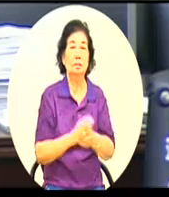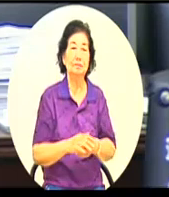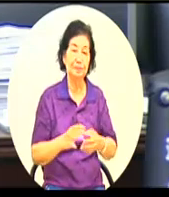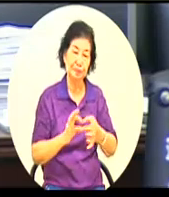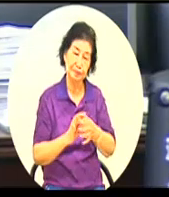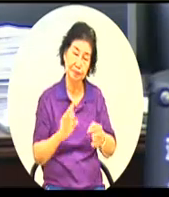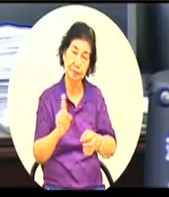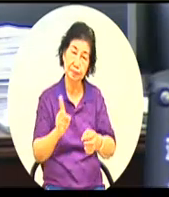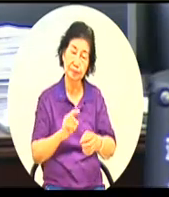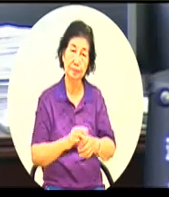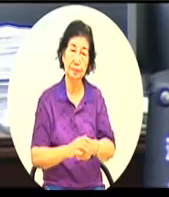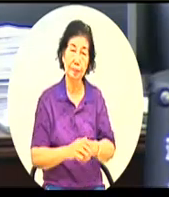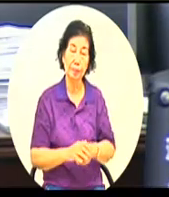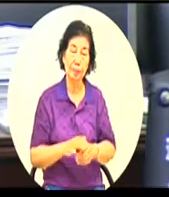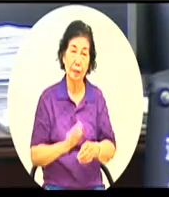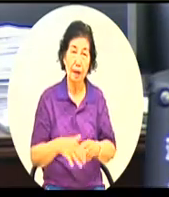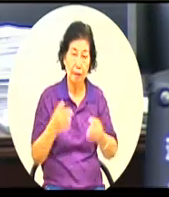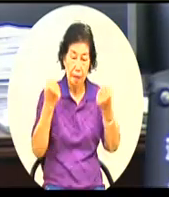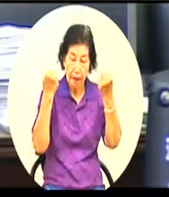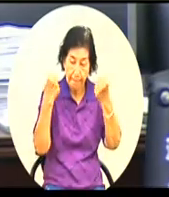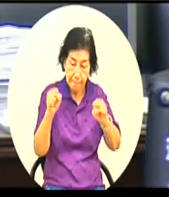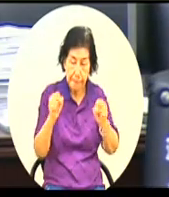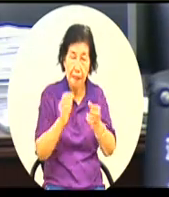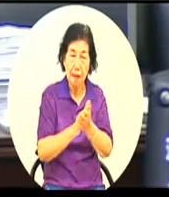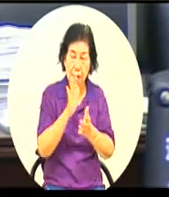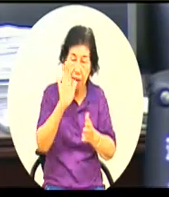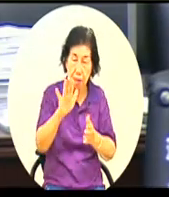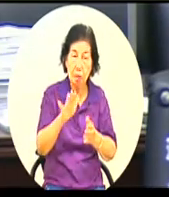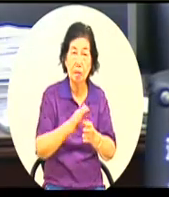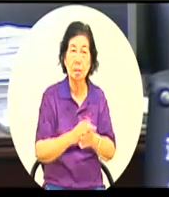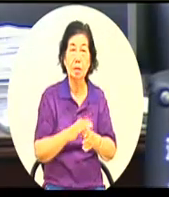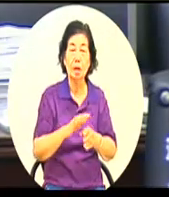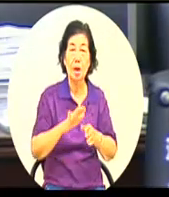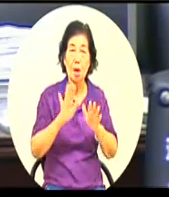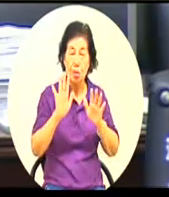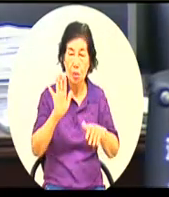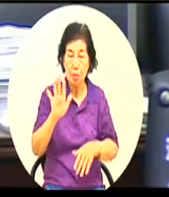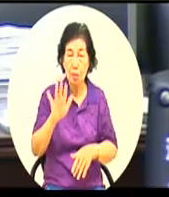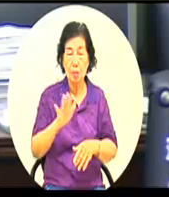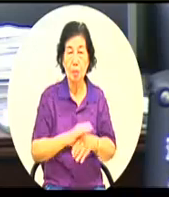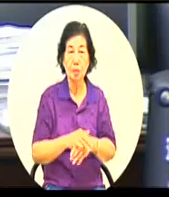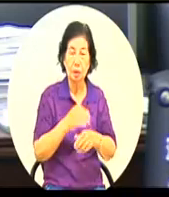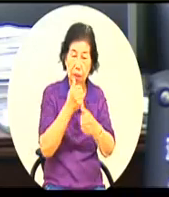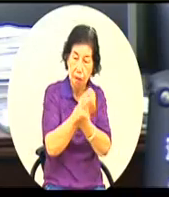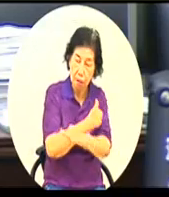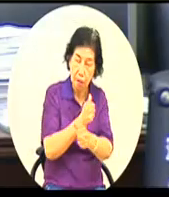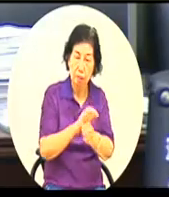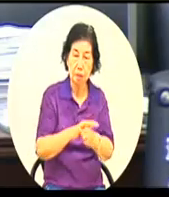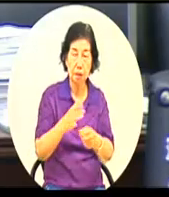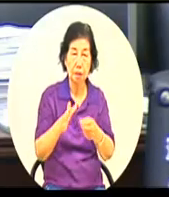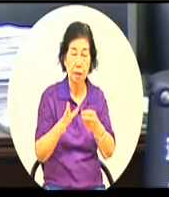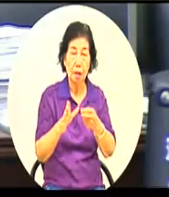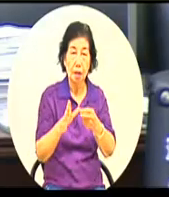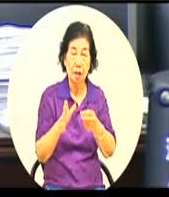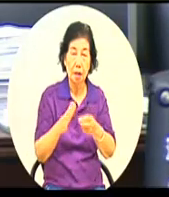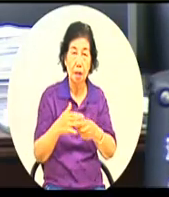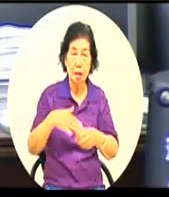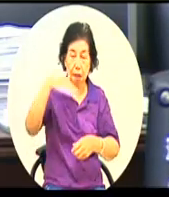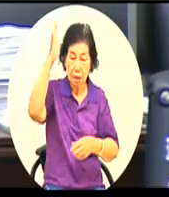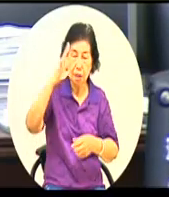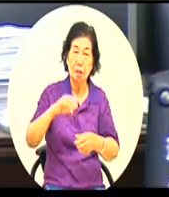从少年毕业，经过高考、补考、补考、高考，啊！一路每一个